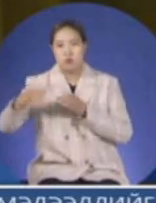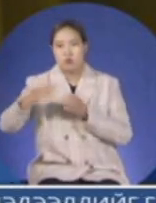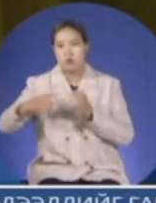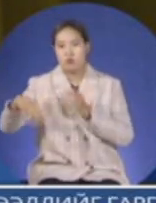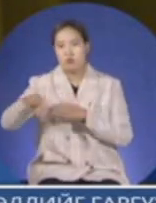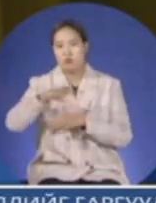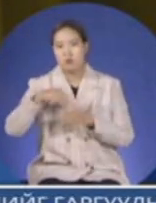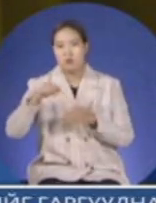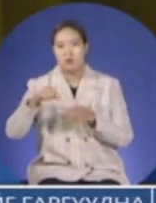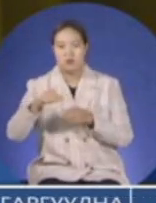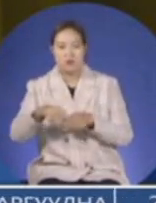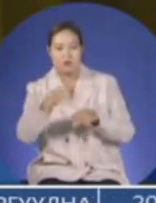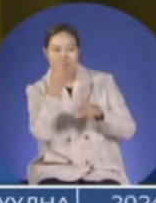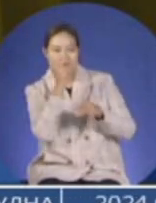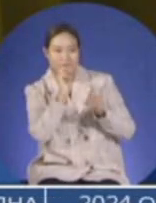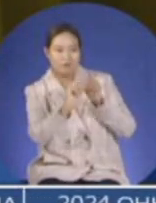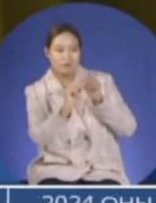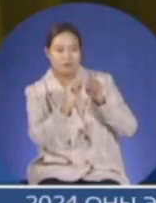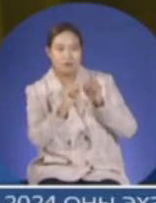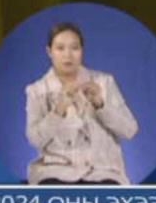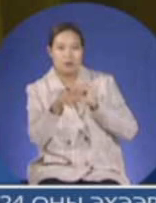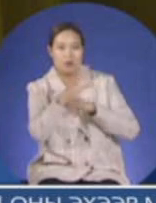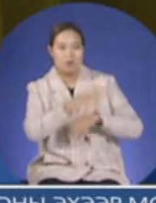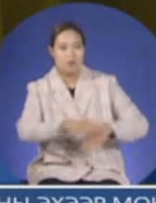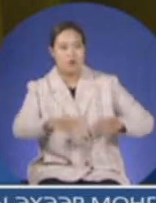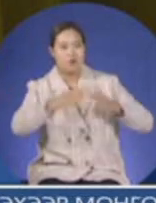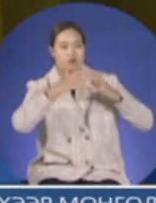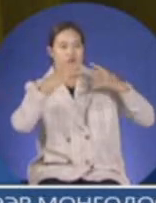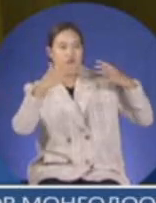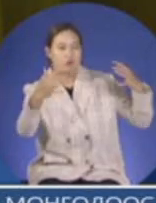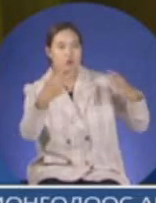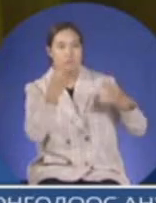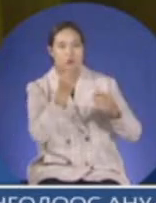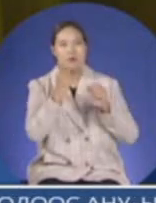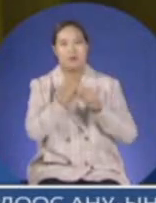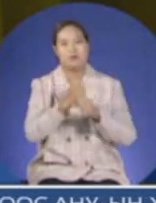мөрдөн шалгаж байгаа энэ ажлын хэсэг маань хүрээгээ өргөтгөж ажиллая.